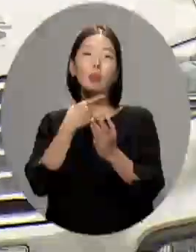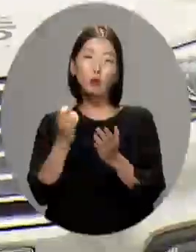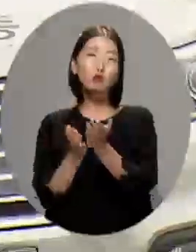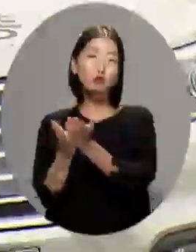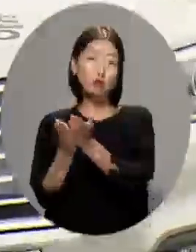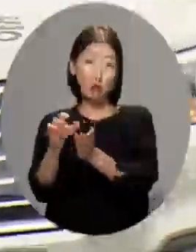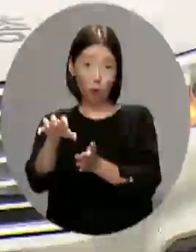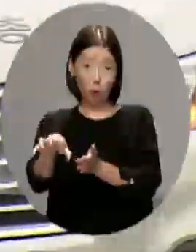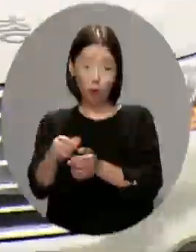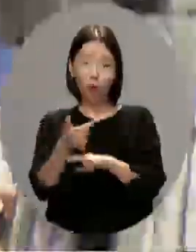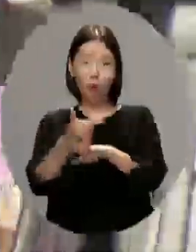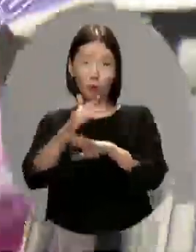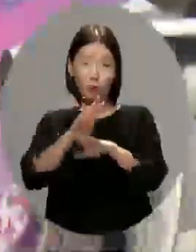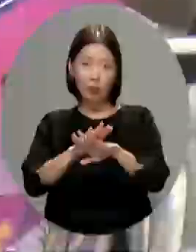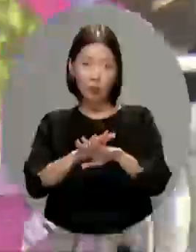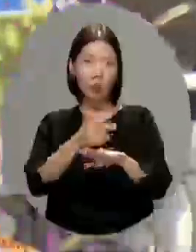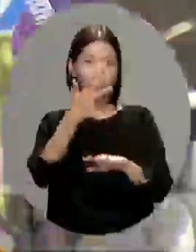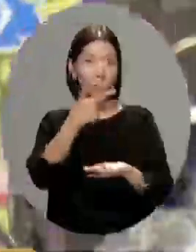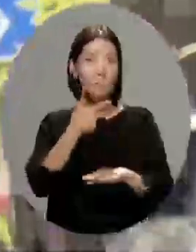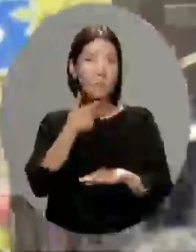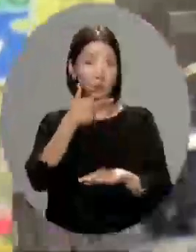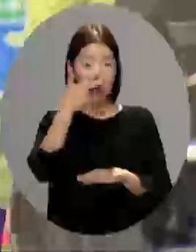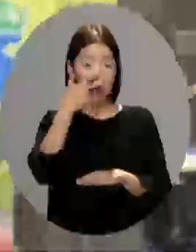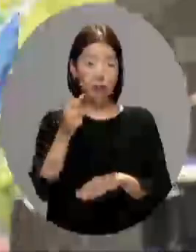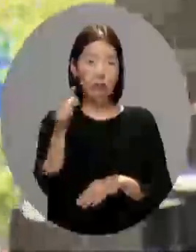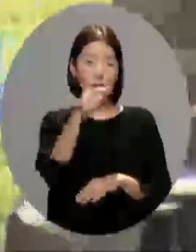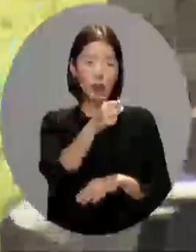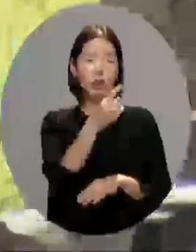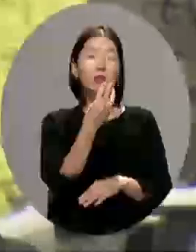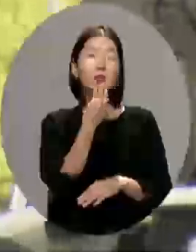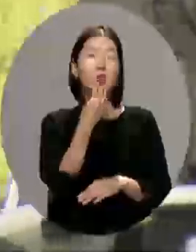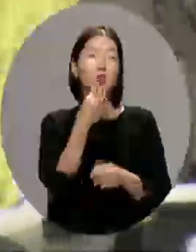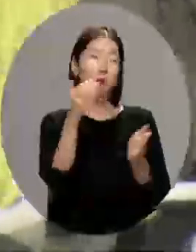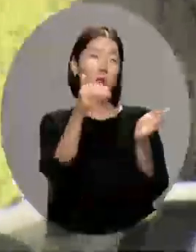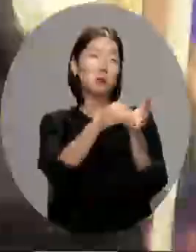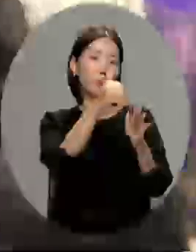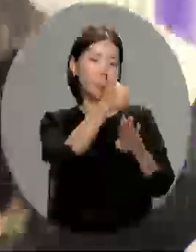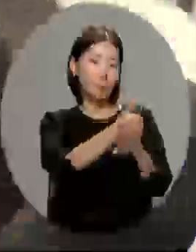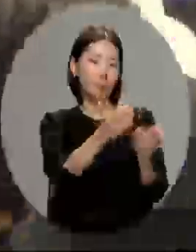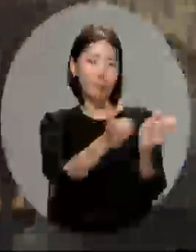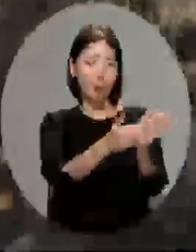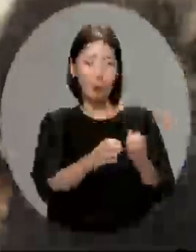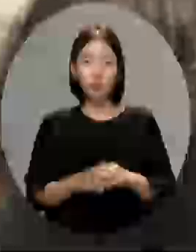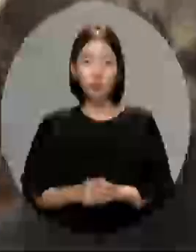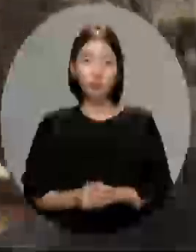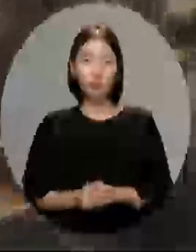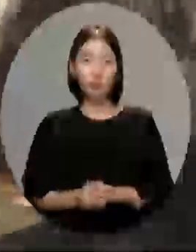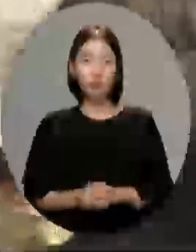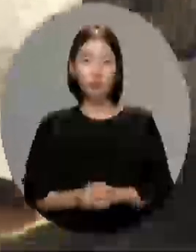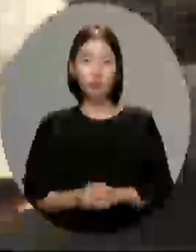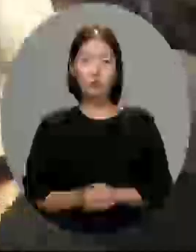군산을 거쳐 대전, 평택을 찾은 뒤 서울 종각에서 마무리될 예정입니다. MBC 뉴스 한범수입니다.